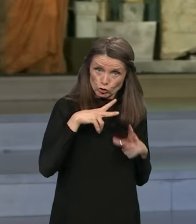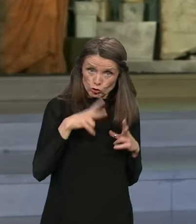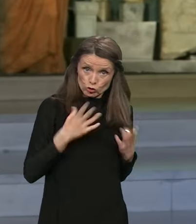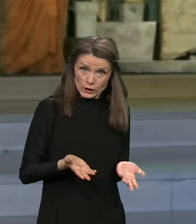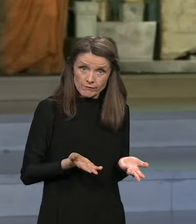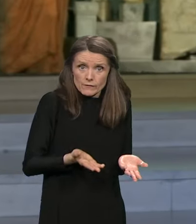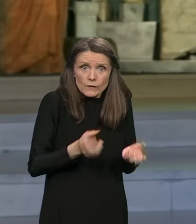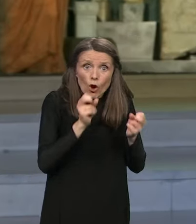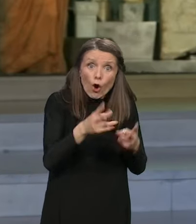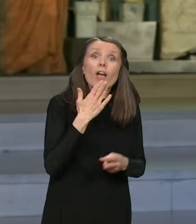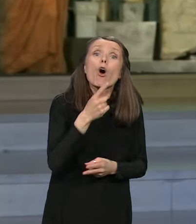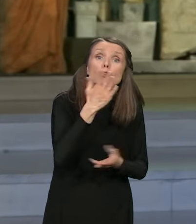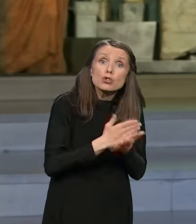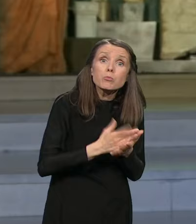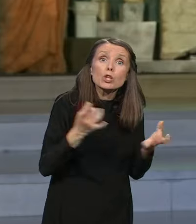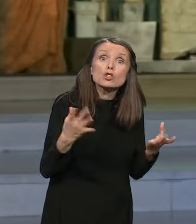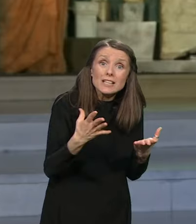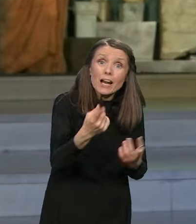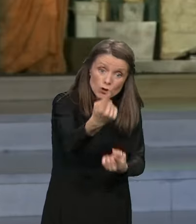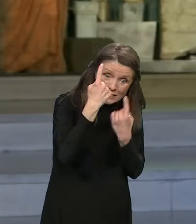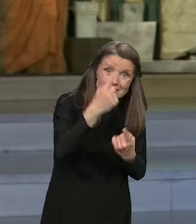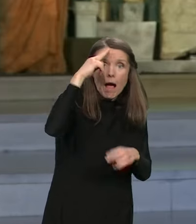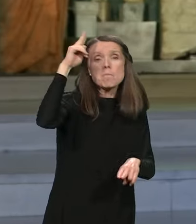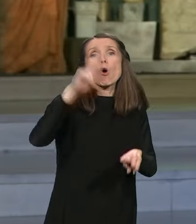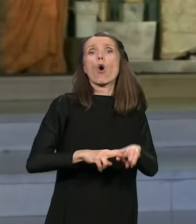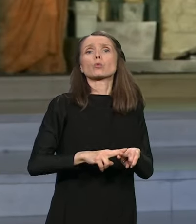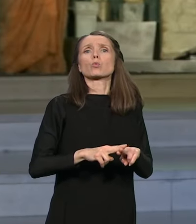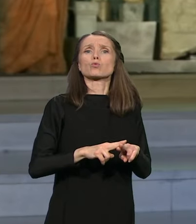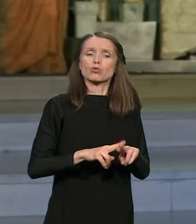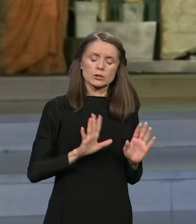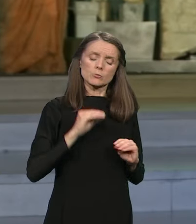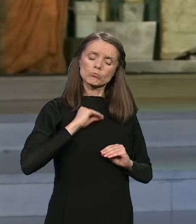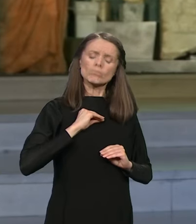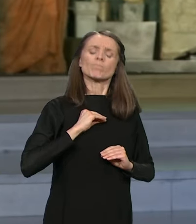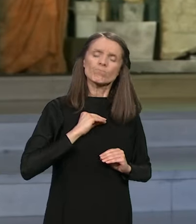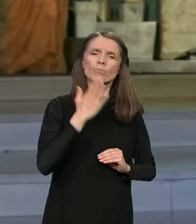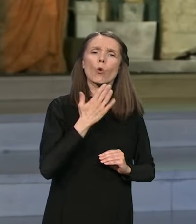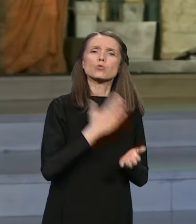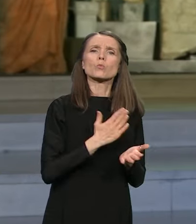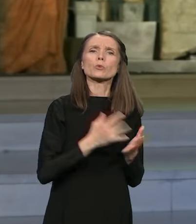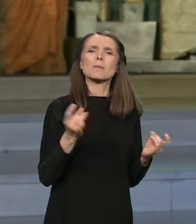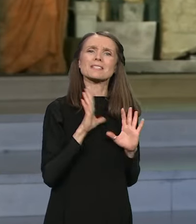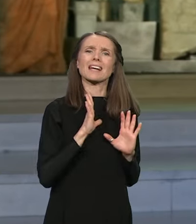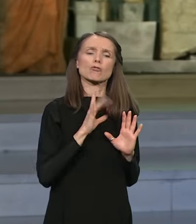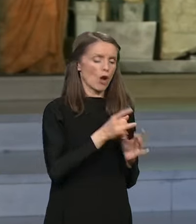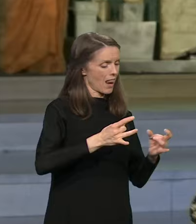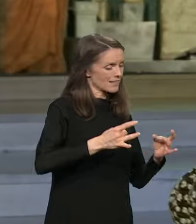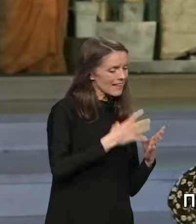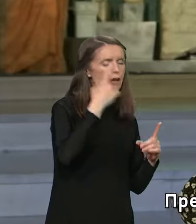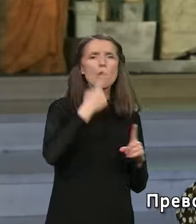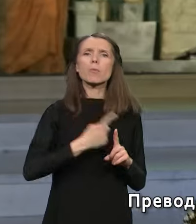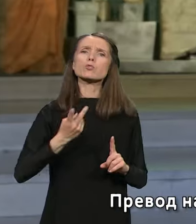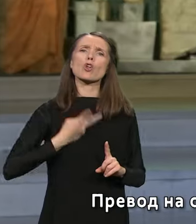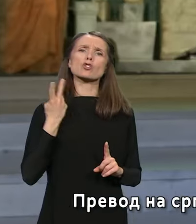moraš da odlučiš da budeš srećan. To je isto tako vezano i za dostojanstvo. Biti srećan. Ne